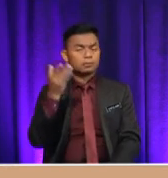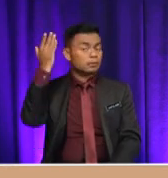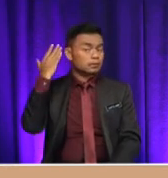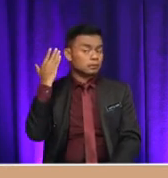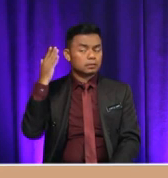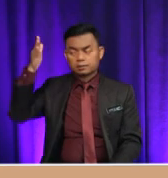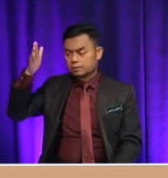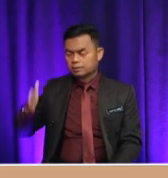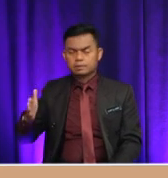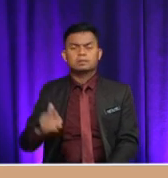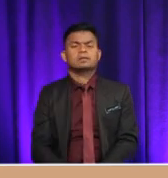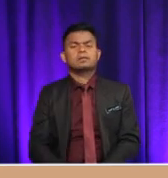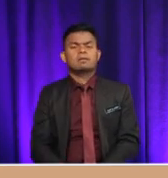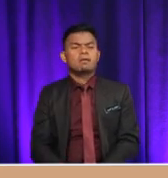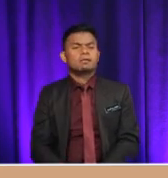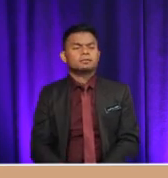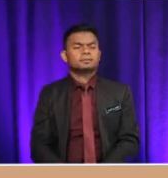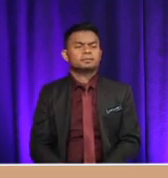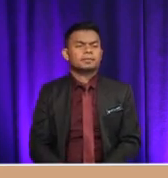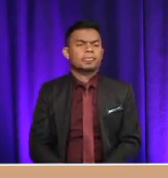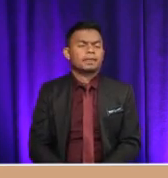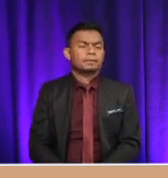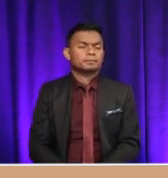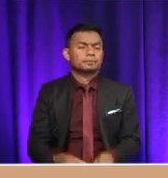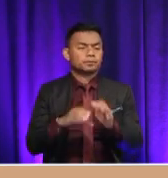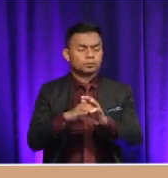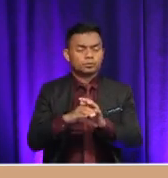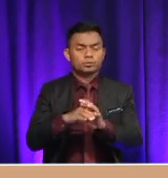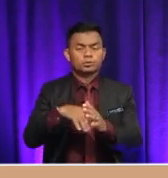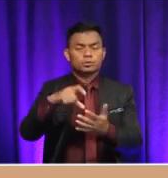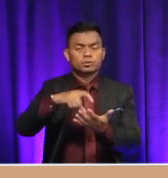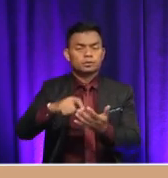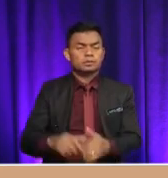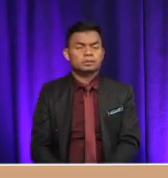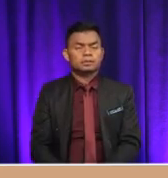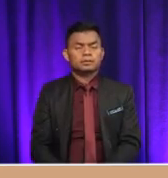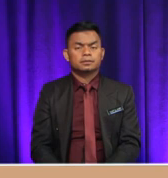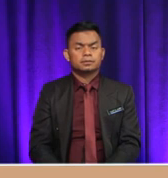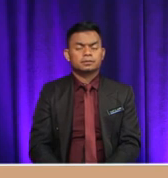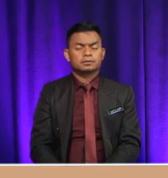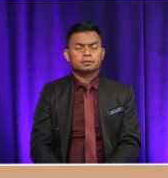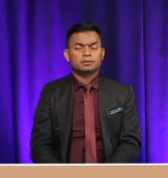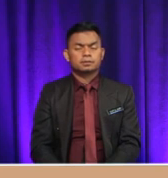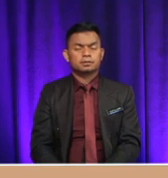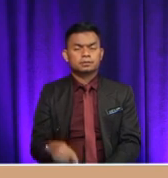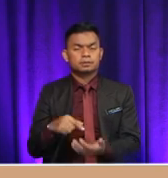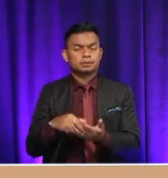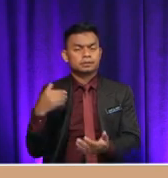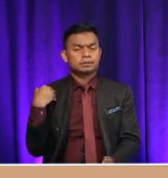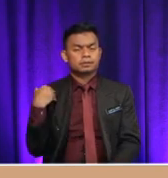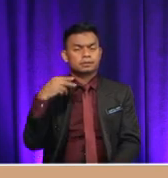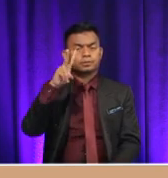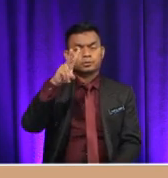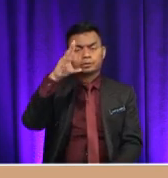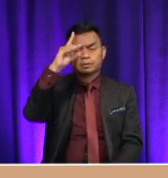Oke ini contoh lukisan otografi perpai dia pandangan dari mana atas ke